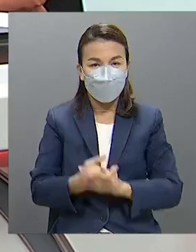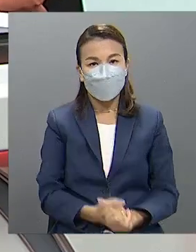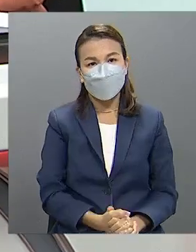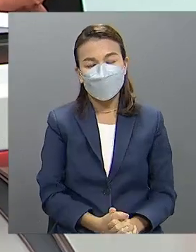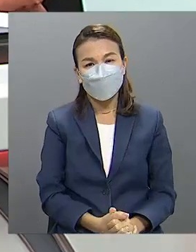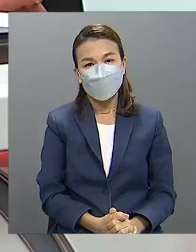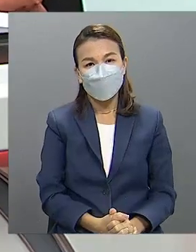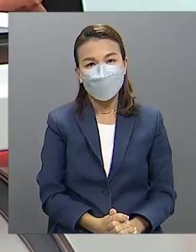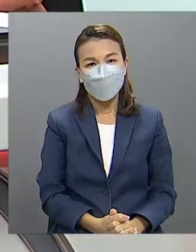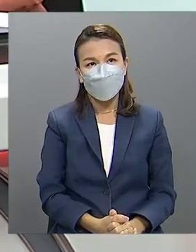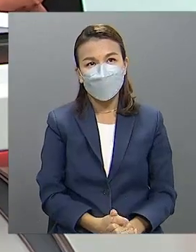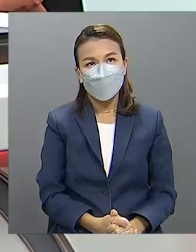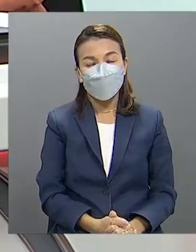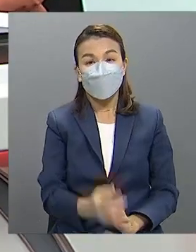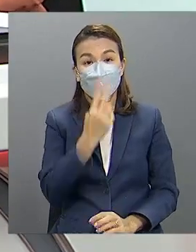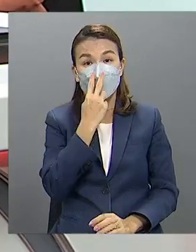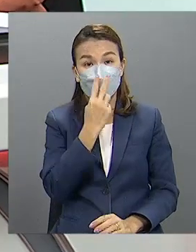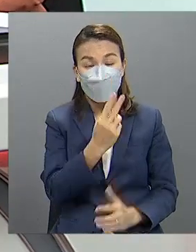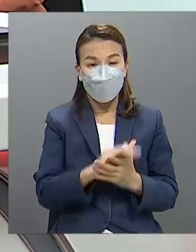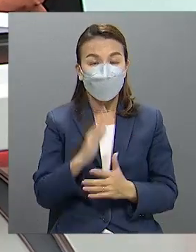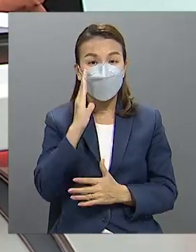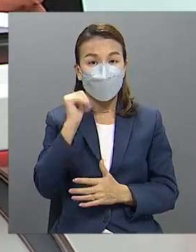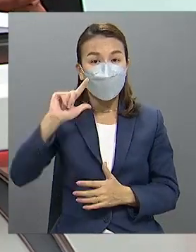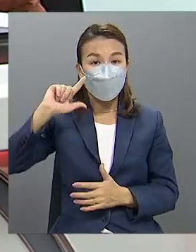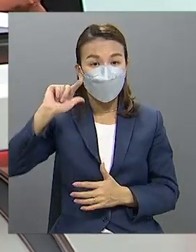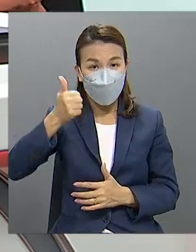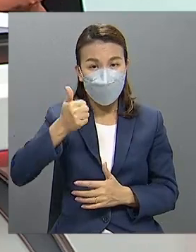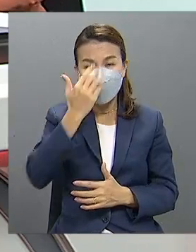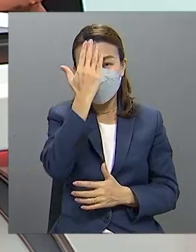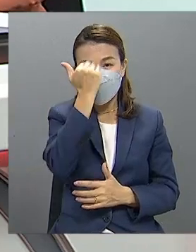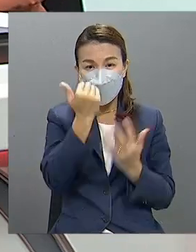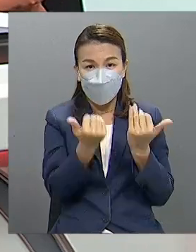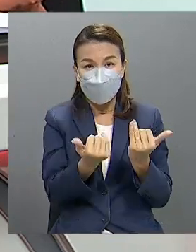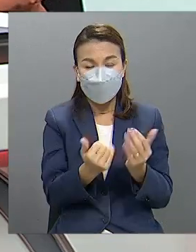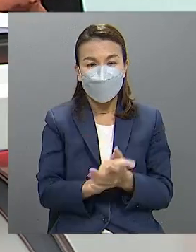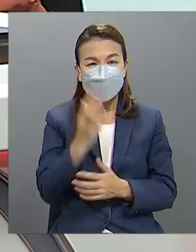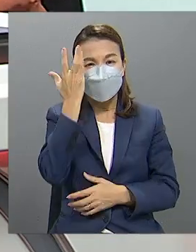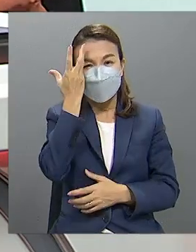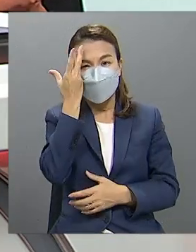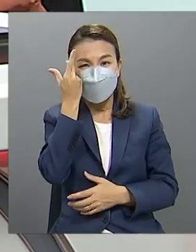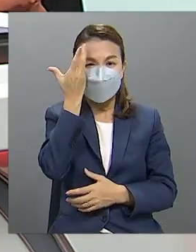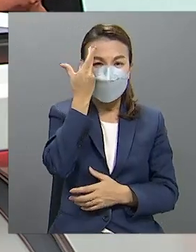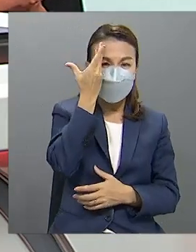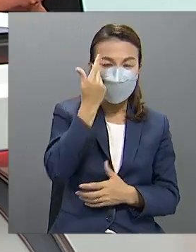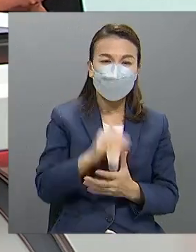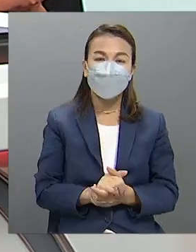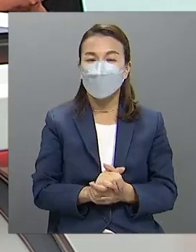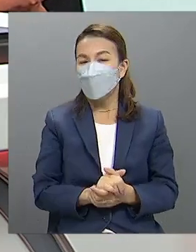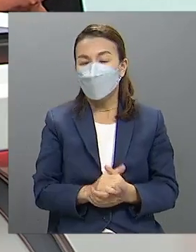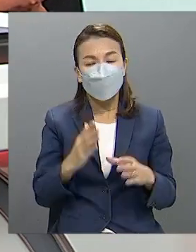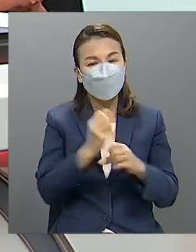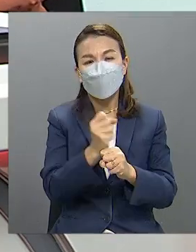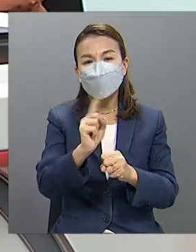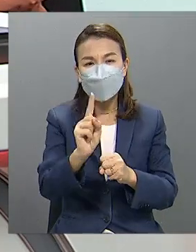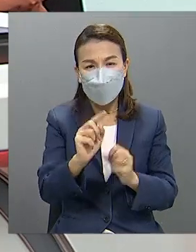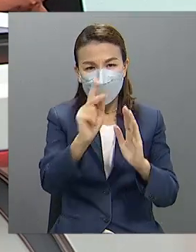มาดูเรื่องของคุณพ่อคุณแม่กันบ้างนะคะที่ในเวลานี้คงกำลังเครียดกันอยู่ว่าสุดท้ายแล้วจะเอายังไงดีกับกฎหมายจราจ